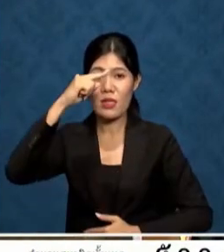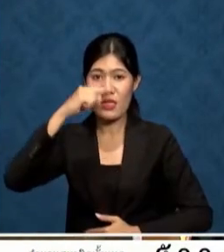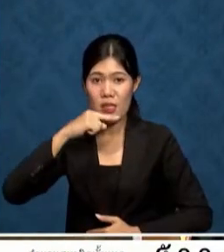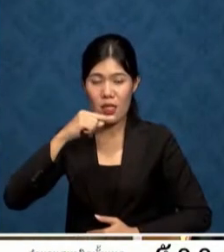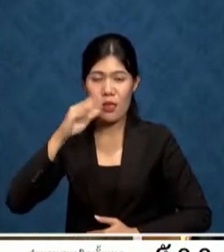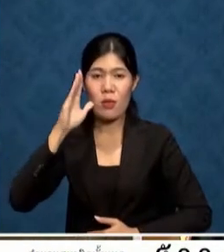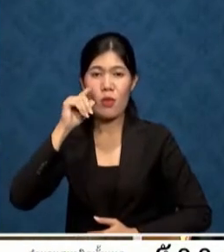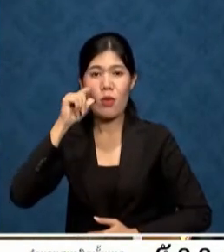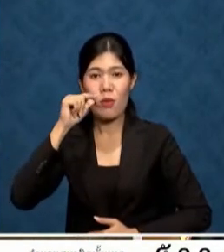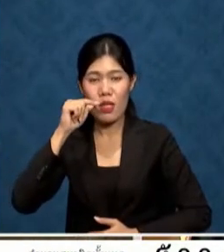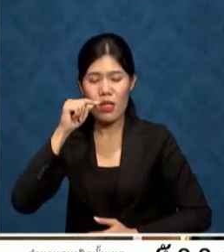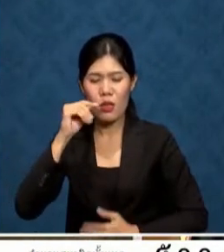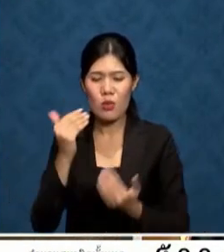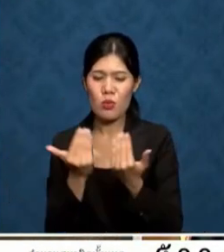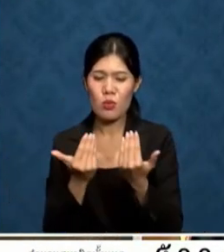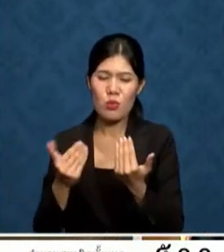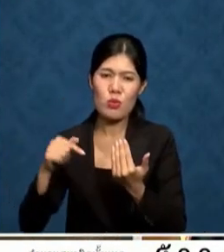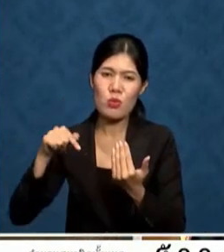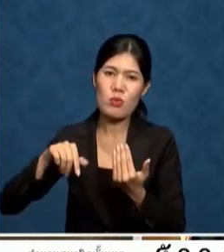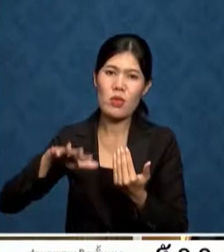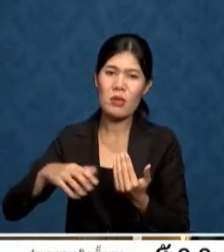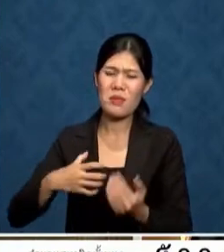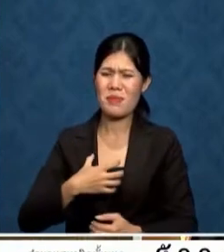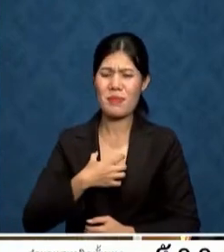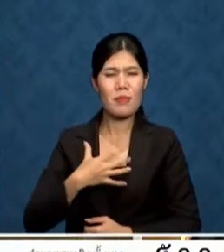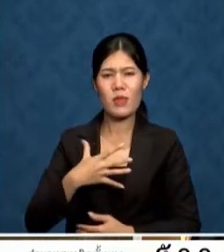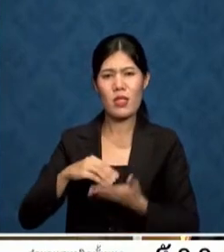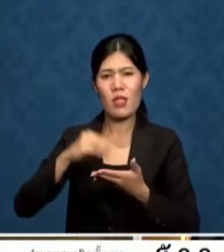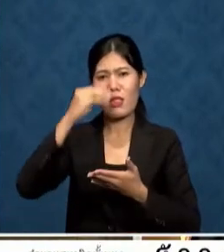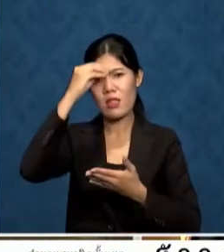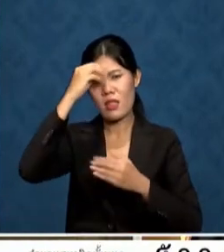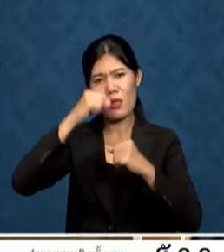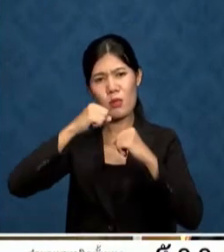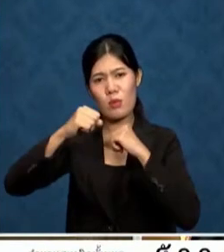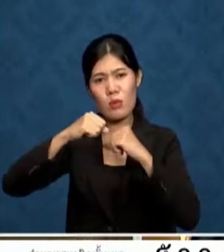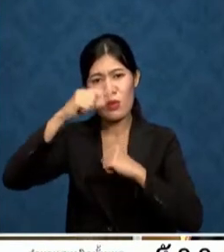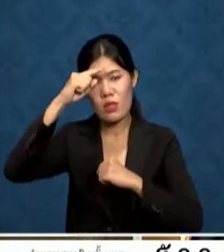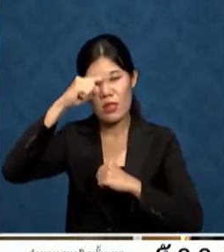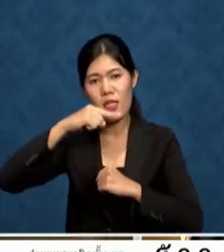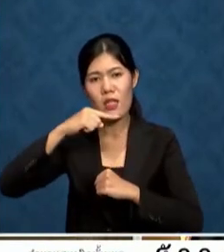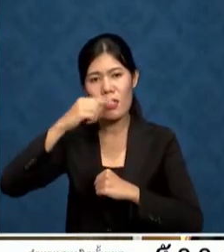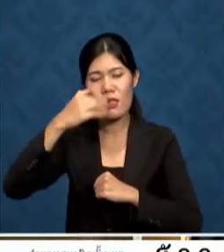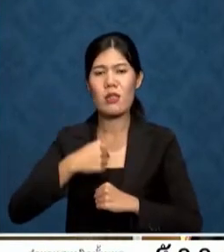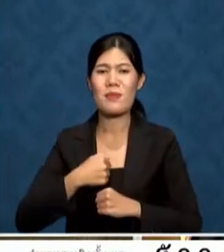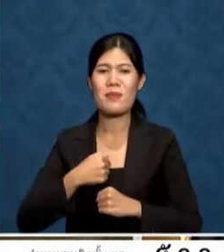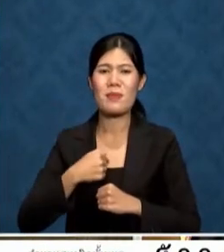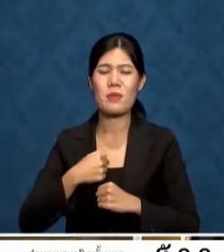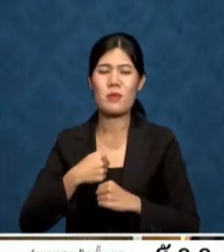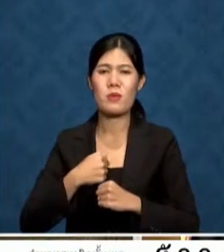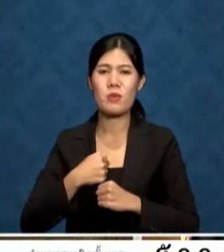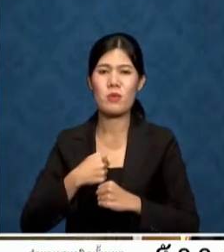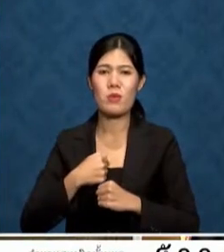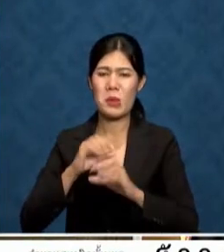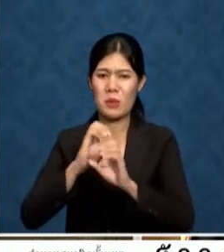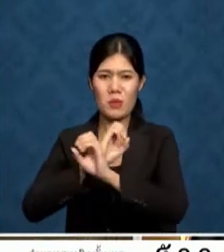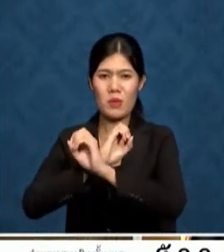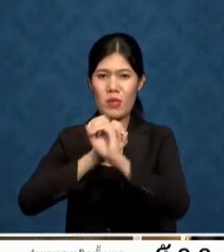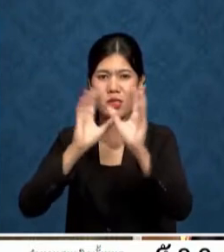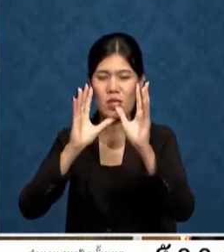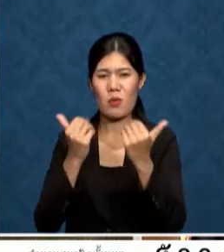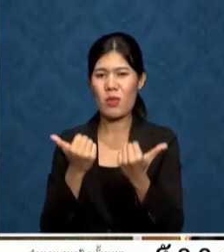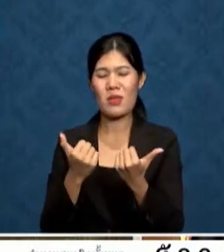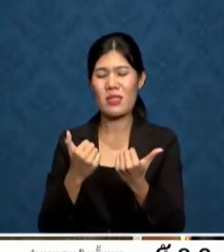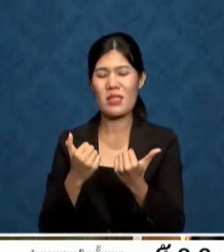หลานเรายังไม่มีความอยากเรียนมวยไทยอันนี้แหละครับมันคือตัวบ่งชี้ว่าSoft Powerมวยไทยเรามันไปผิด